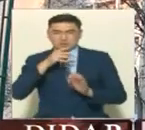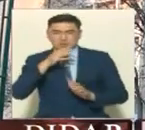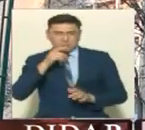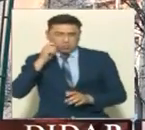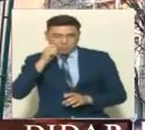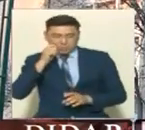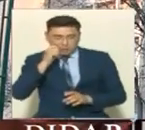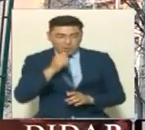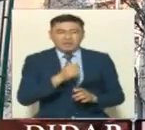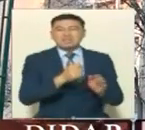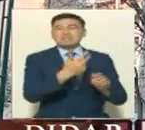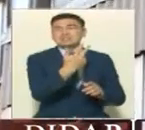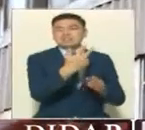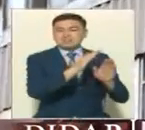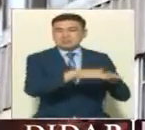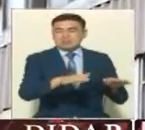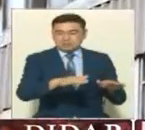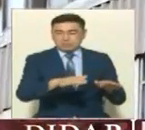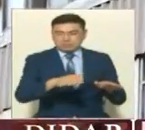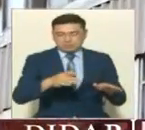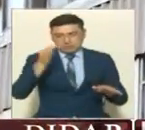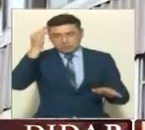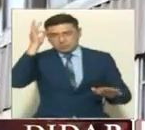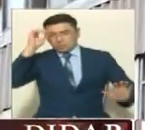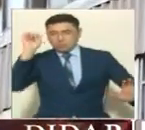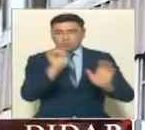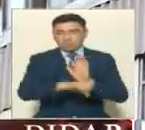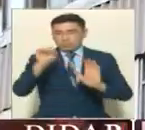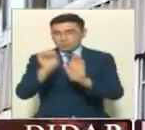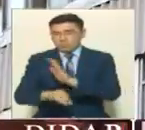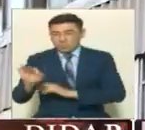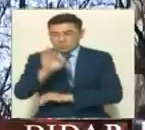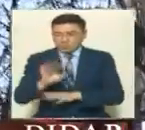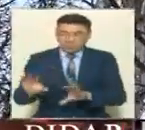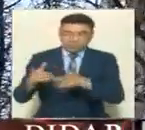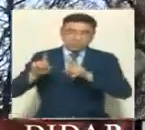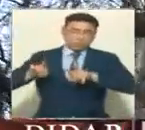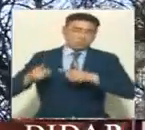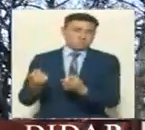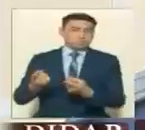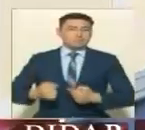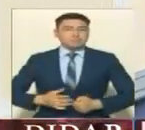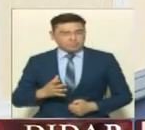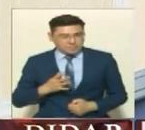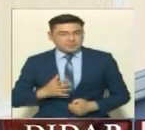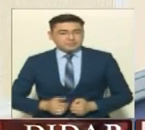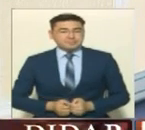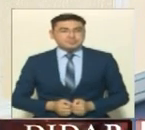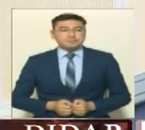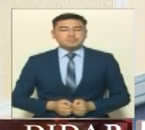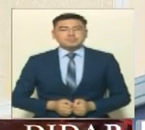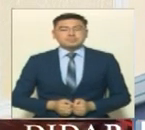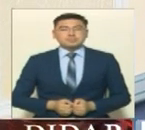9 және 12 жастағы үш баласын айуандықпен өлтірді деген күдікке ілінген болатын. Нәтижесімен